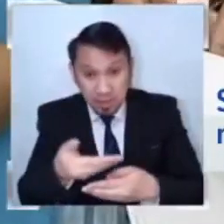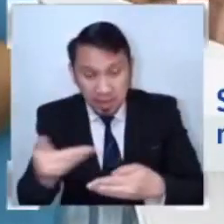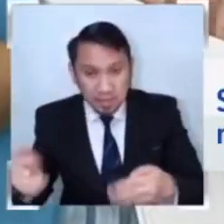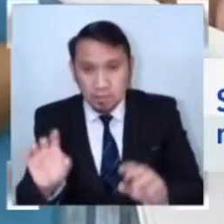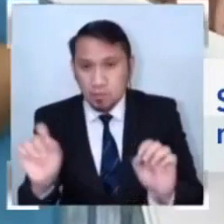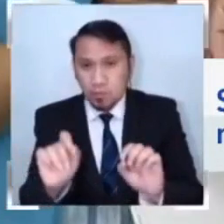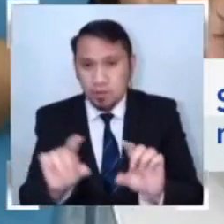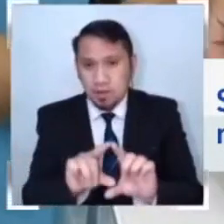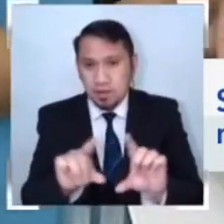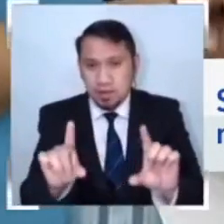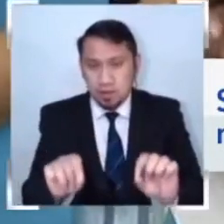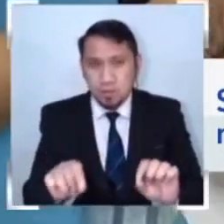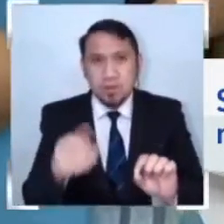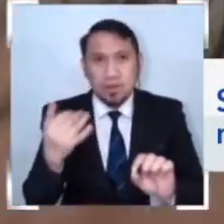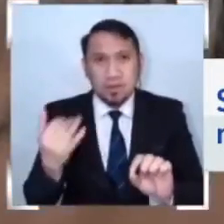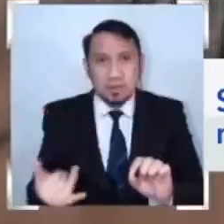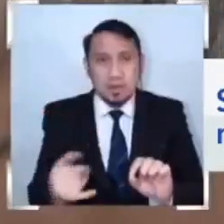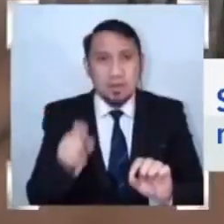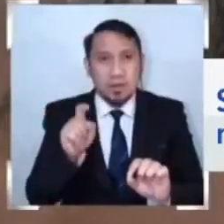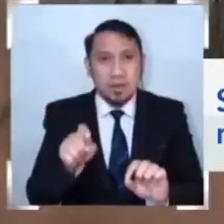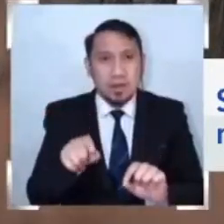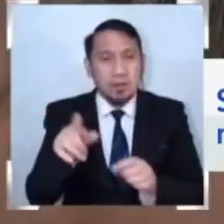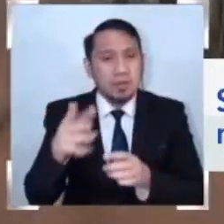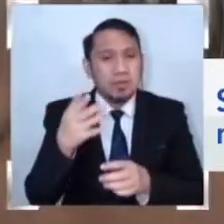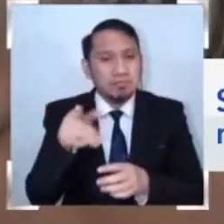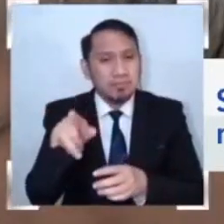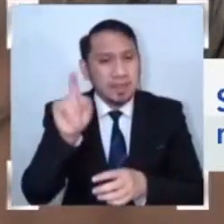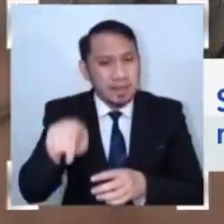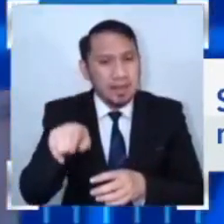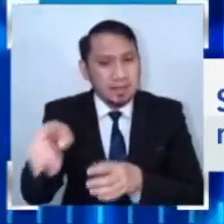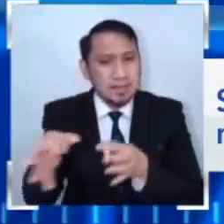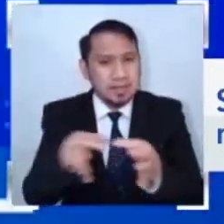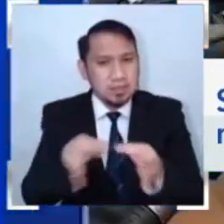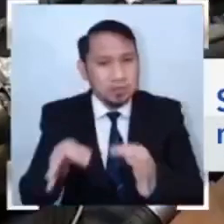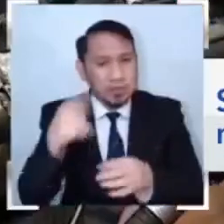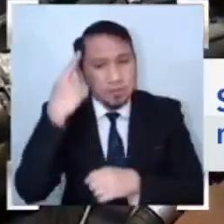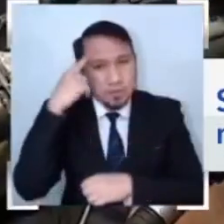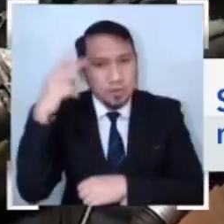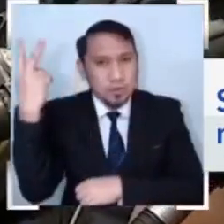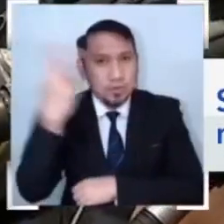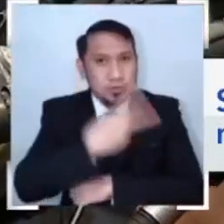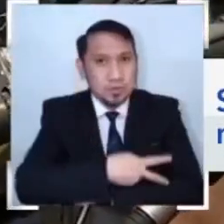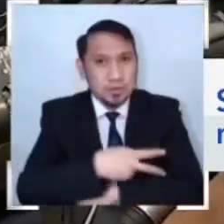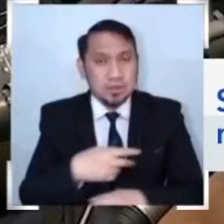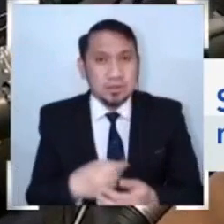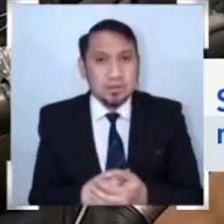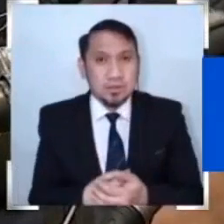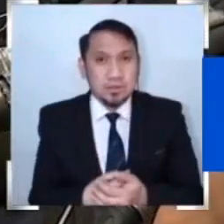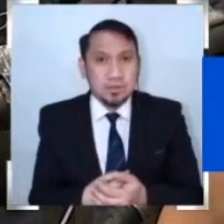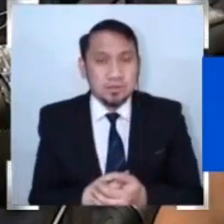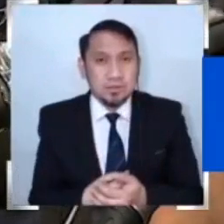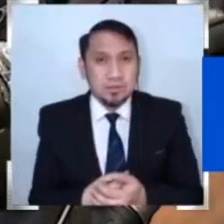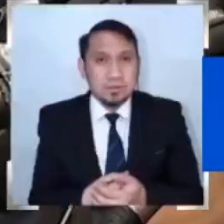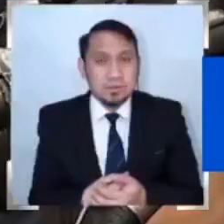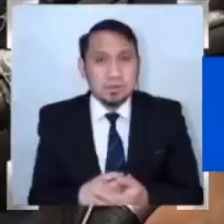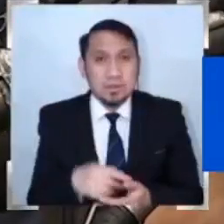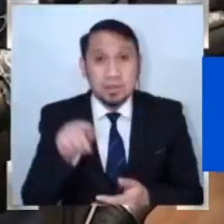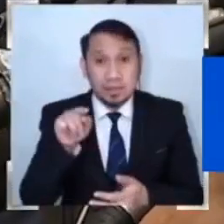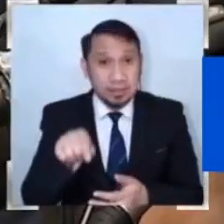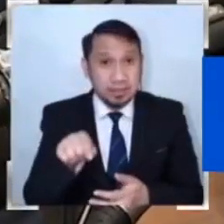cause order ang supermarket at pinagpapaliwanag sa loob ng 2 araw. Itong mga ganitong sitwasyon is a violation of